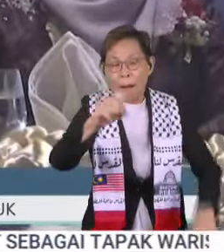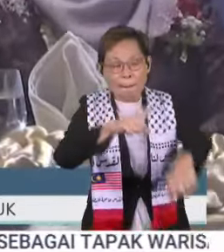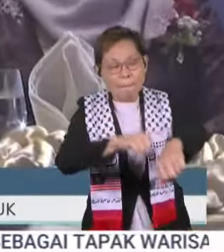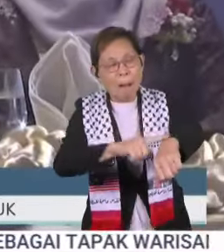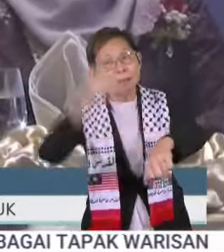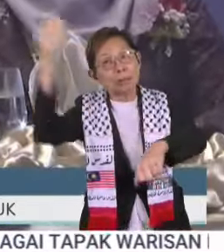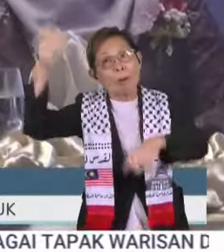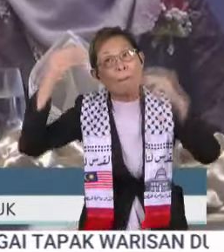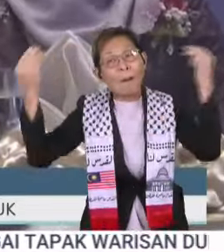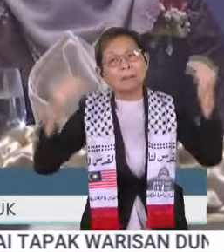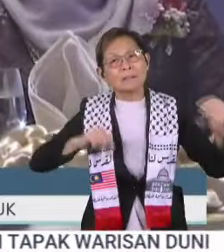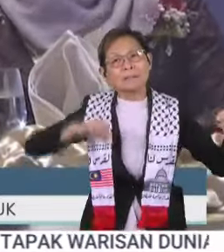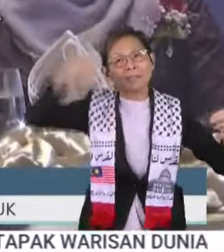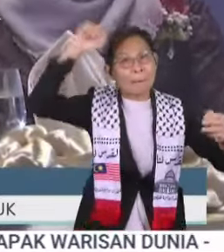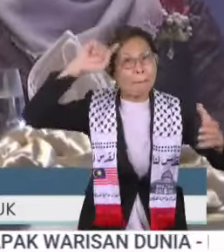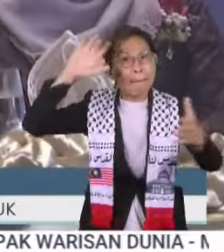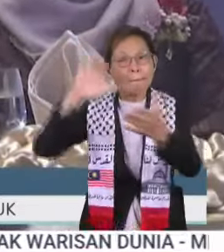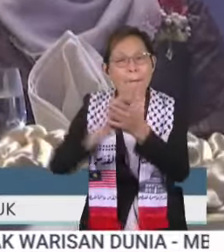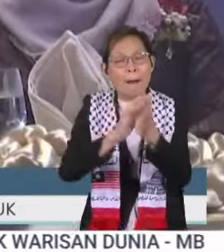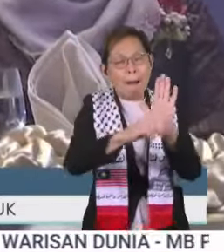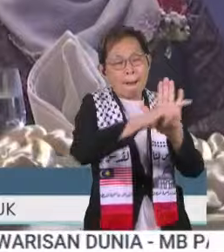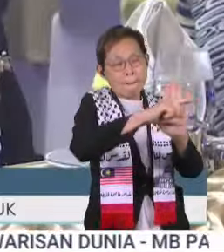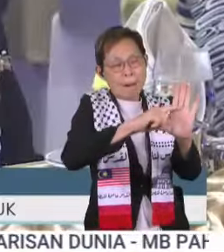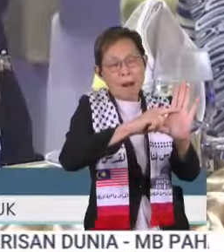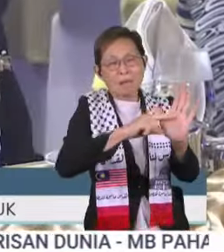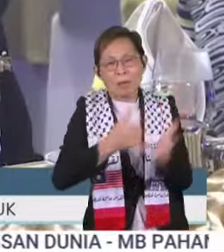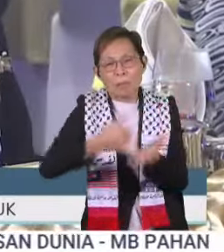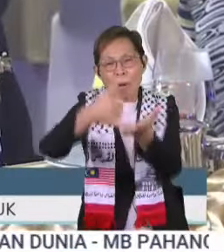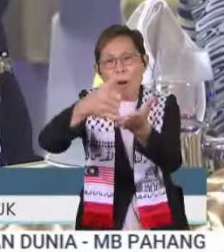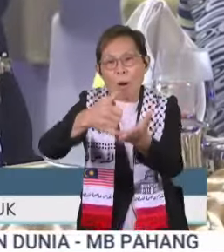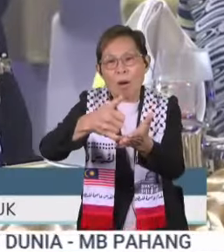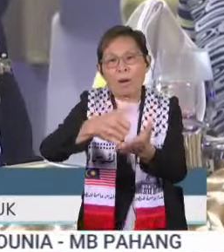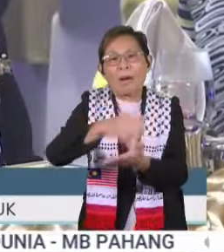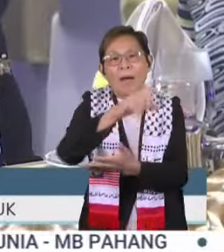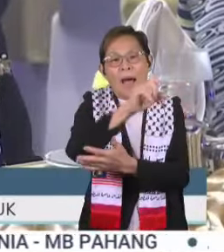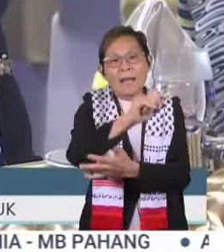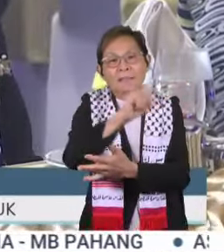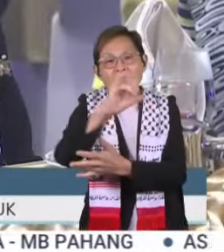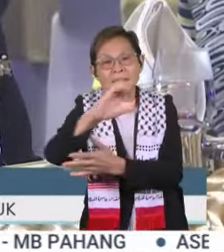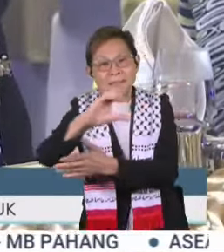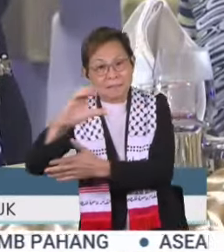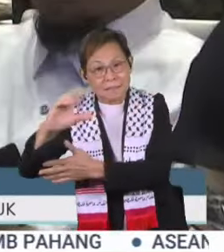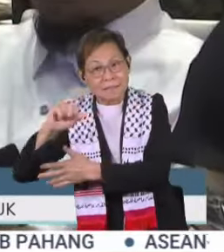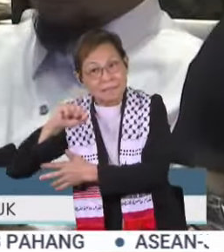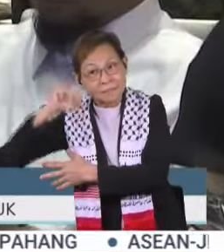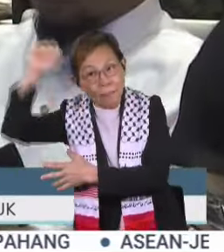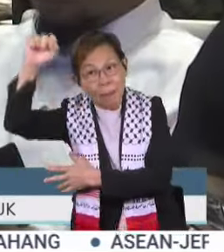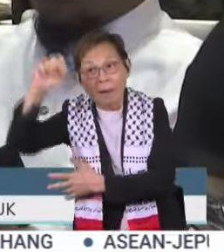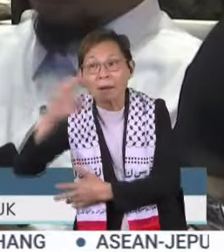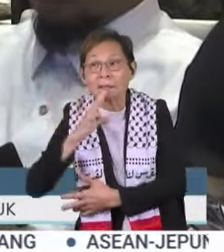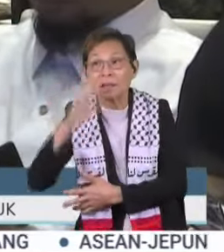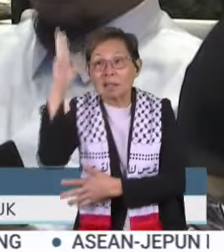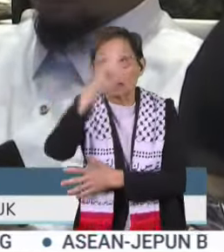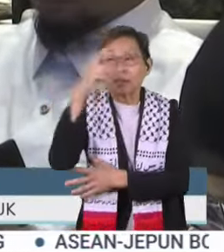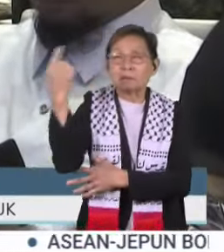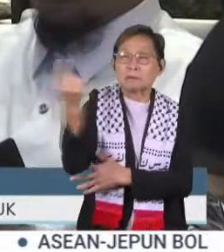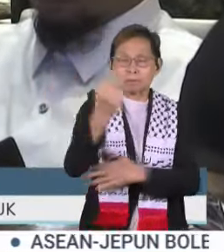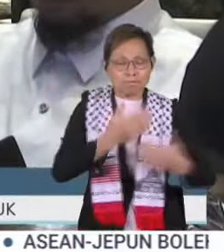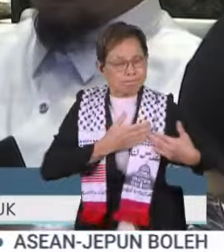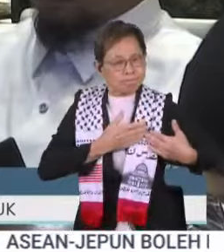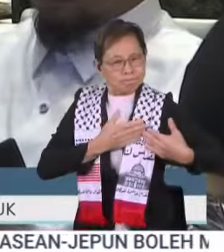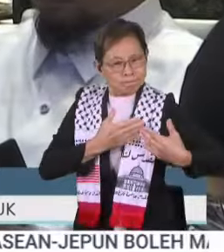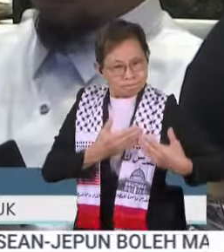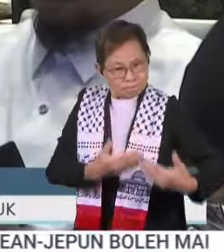berucap dalam Majlis Sabah trusted brand Award di pusat konvensyen antarabangsa Sabah Beliau berkata kerajaan sentiasa